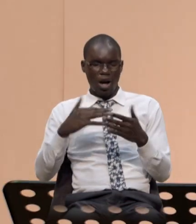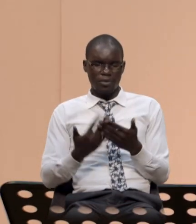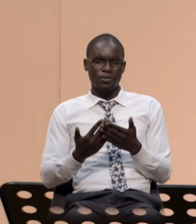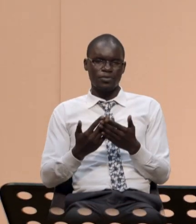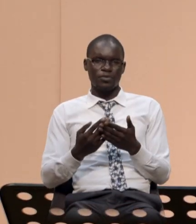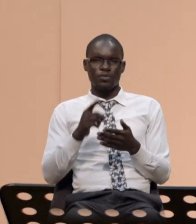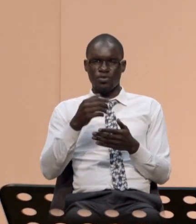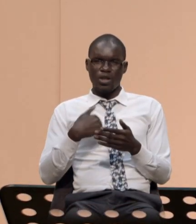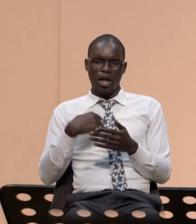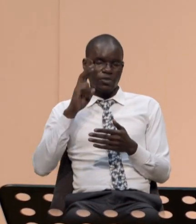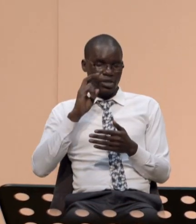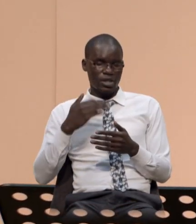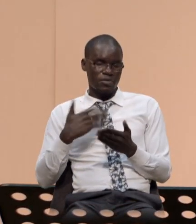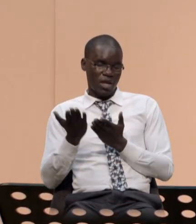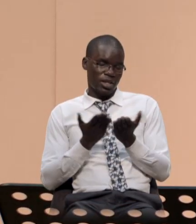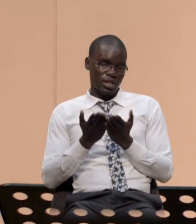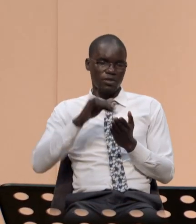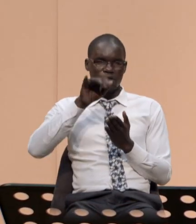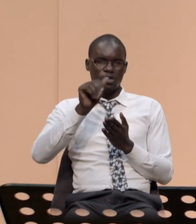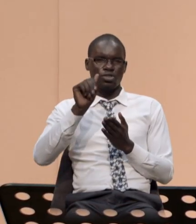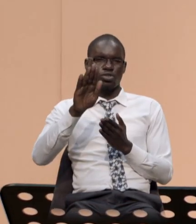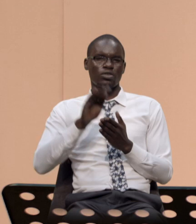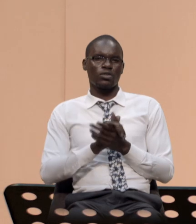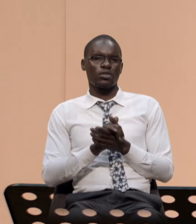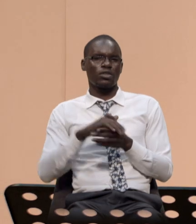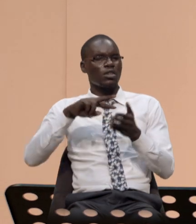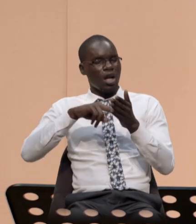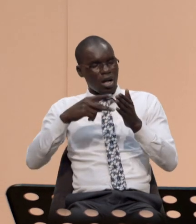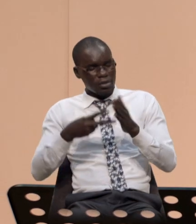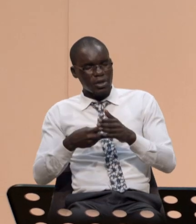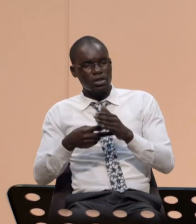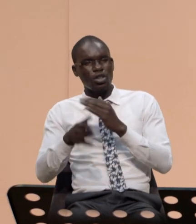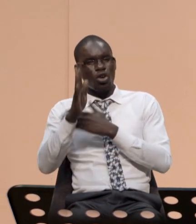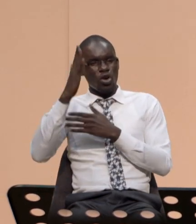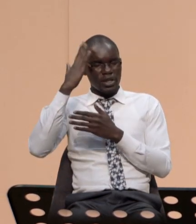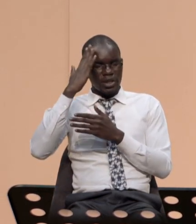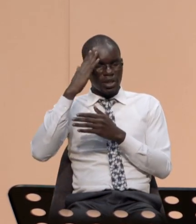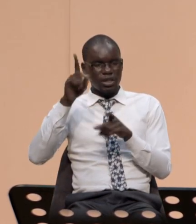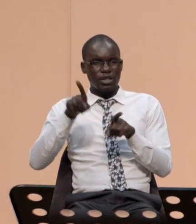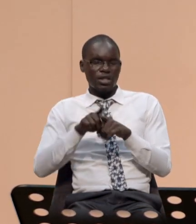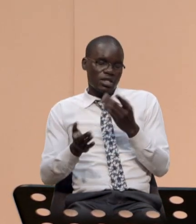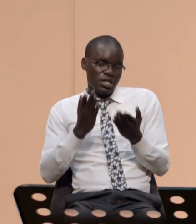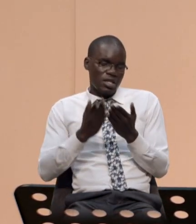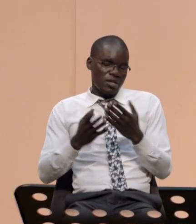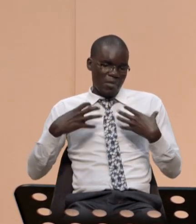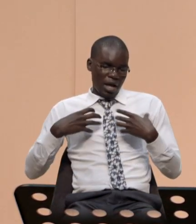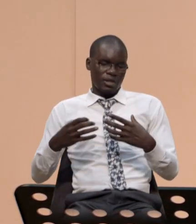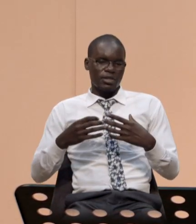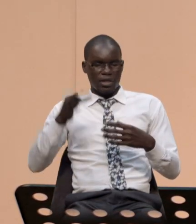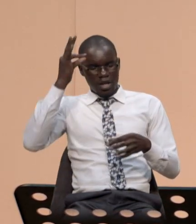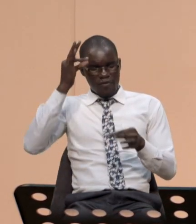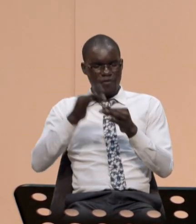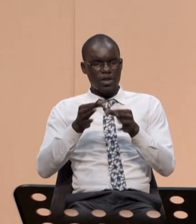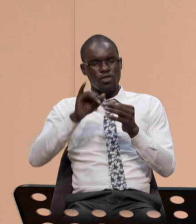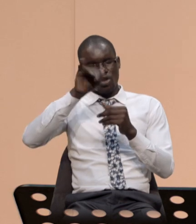akimwambia, umeona mtumishi wangu Ayubu? Kumaanisha Mungu alijua hata mali ikitoka, imani ya